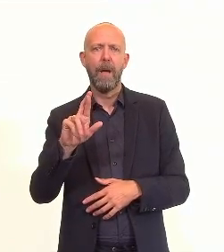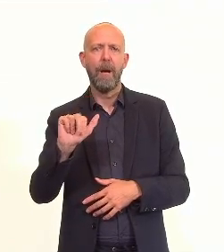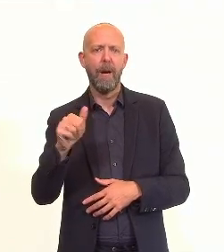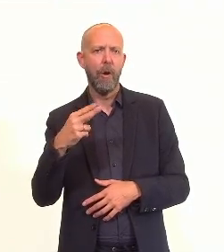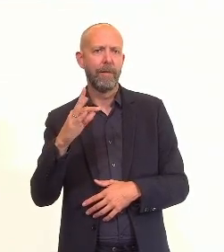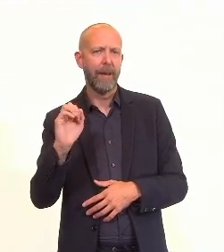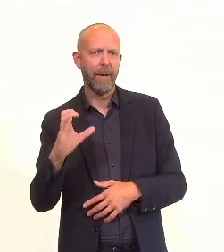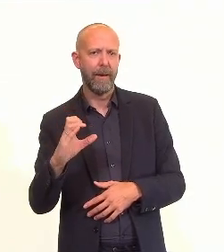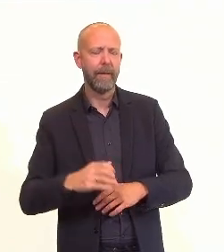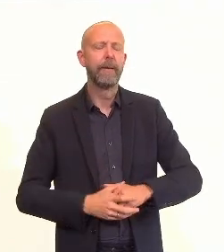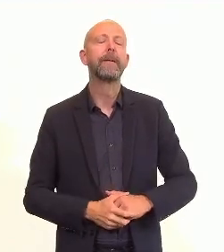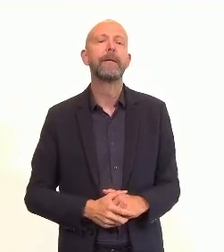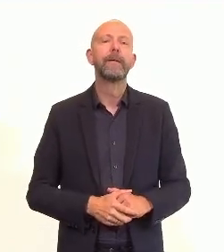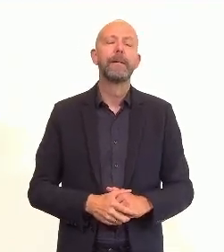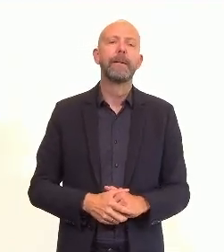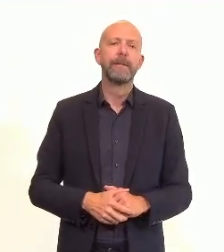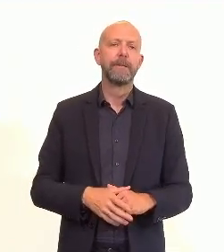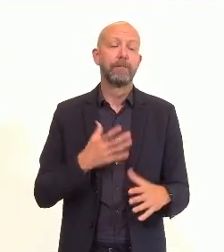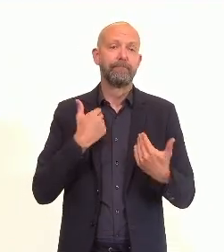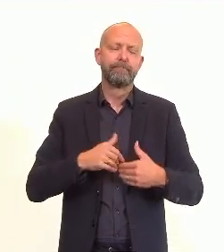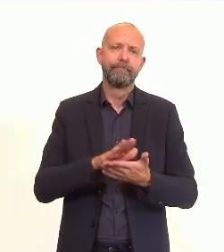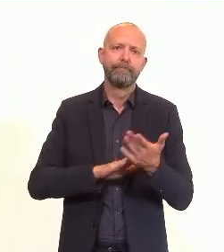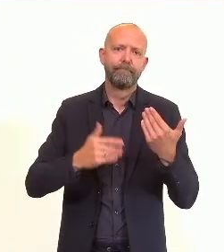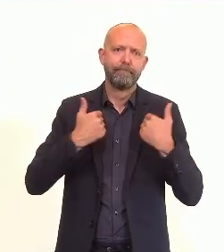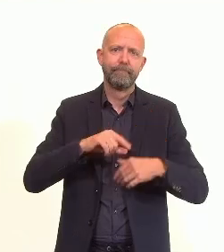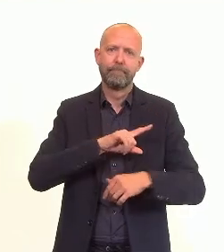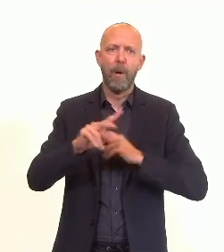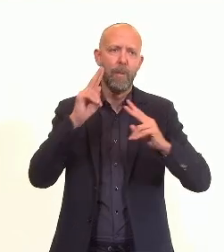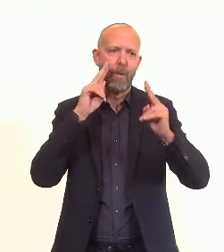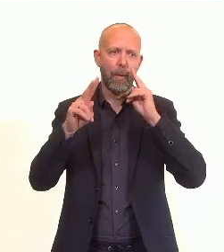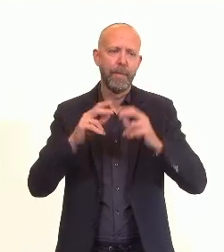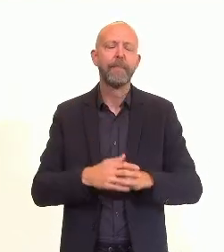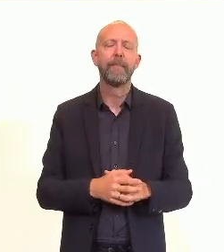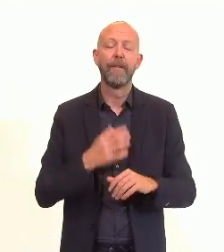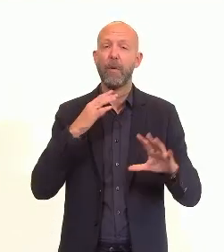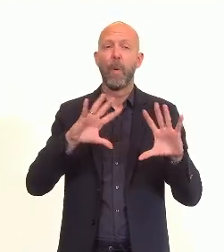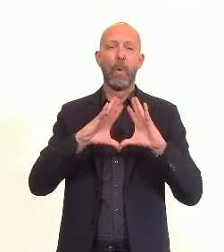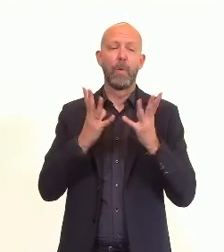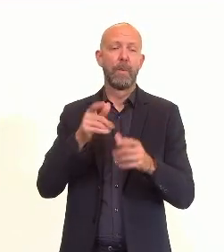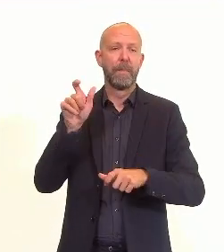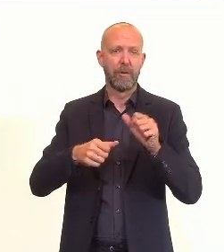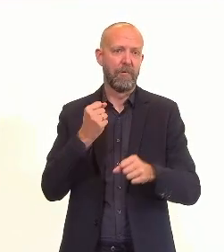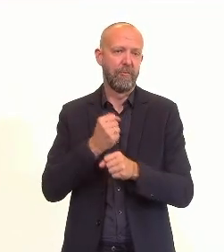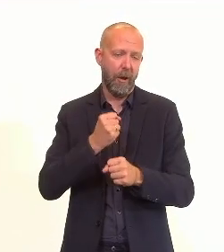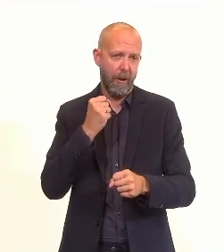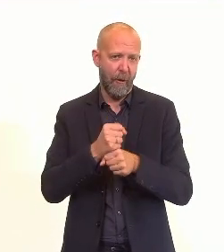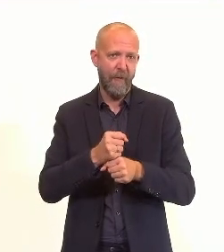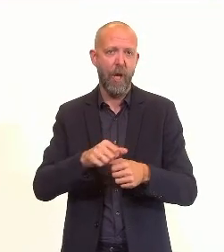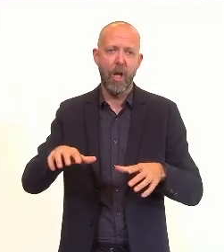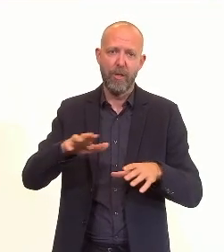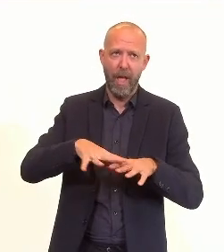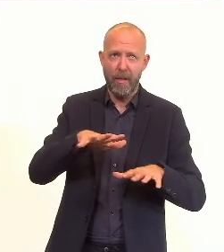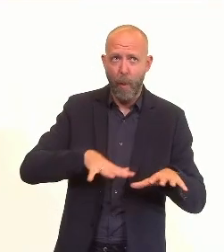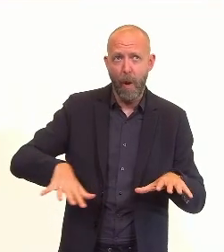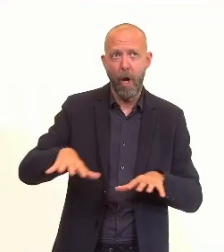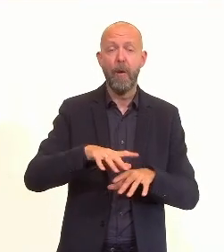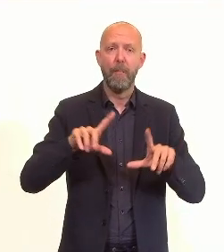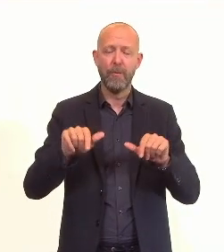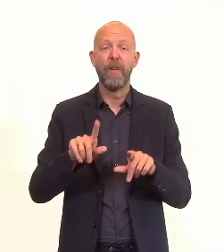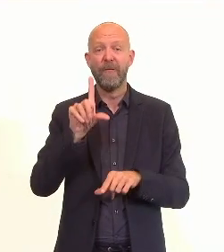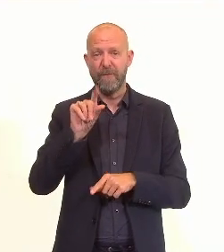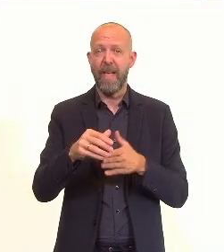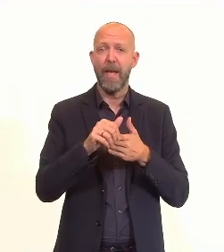Carantec, voilà, je vais y arriver, je ne suis pas breton. Donc c'est l'ensemble des acteurs gériatriques du territoire qui sont présents et les 20 EHPAD dans